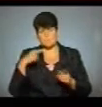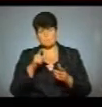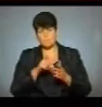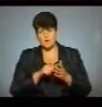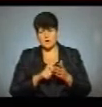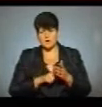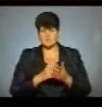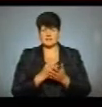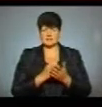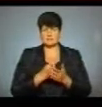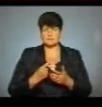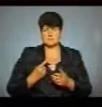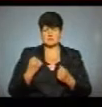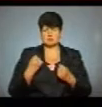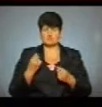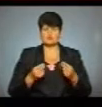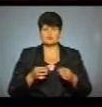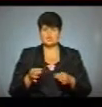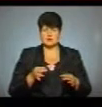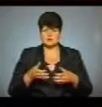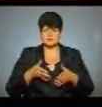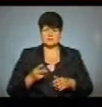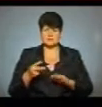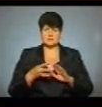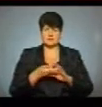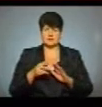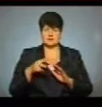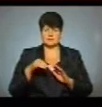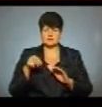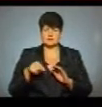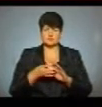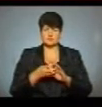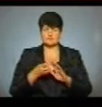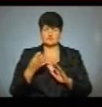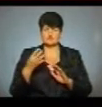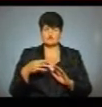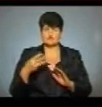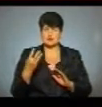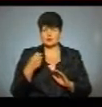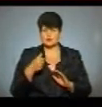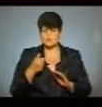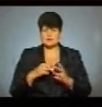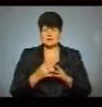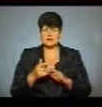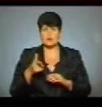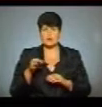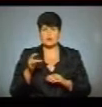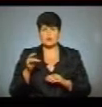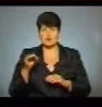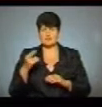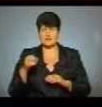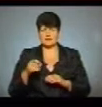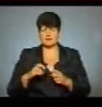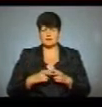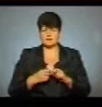у майстри спорту з шашок. Народився 29 листопада 1943 року в селі Городенка Івано-Франківської